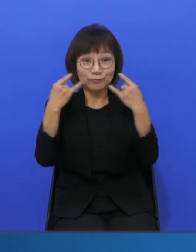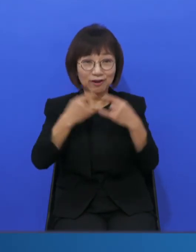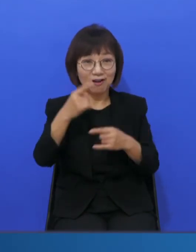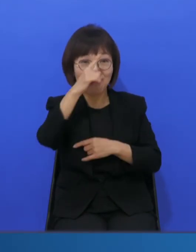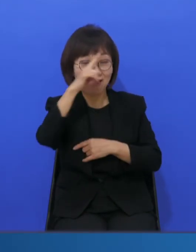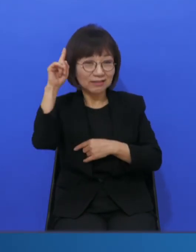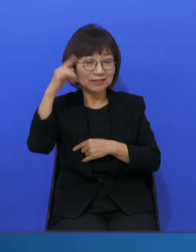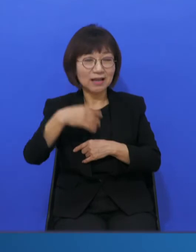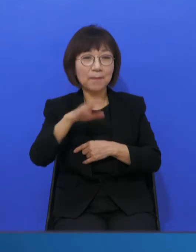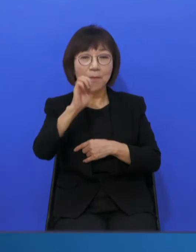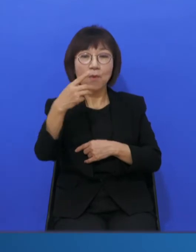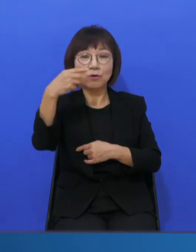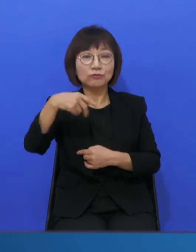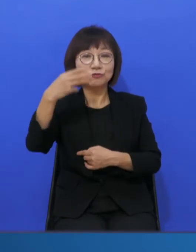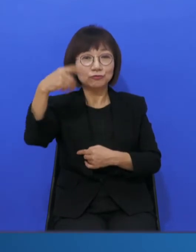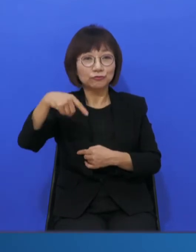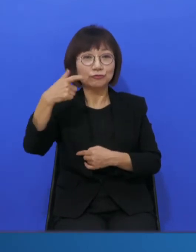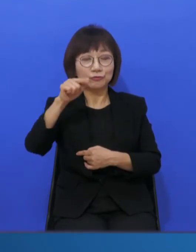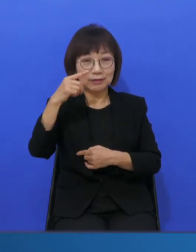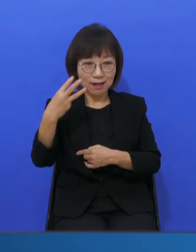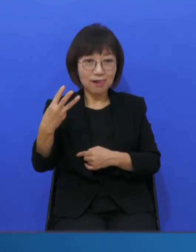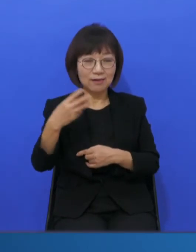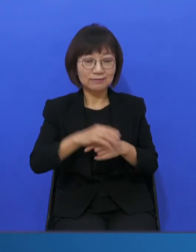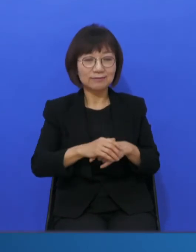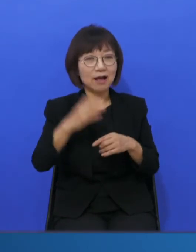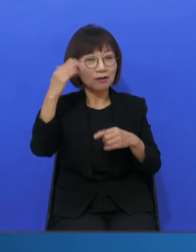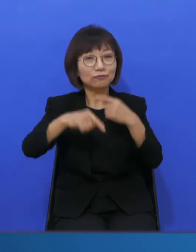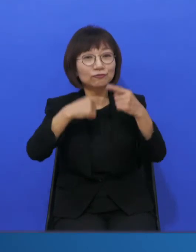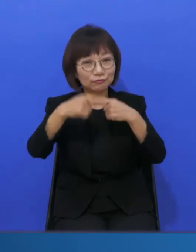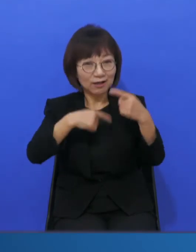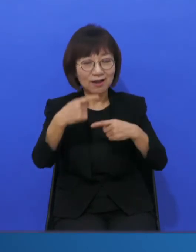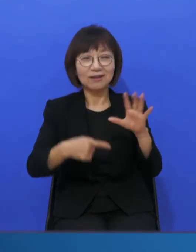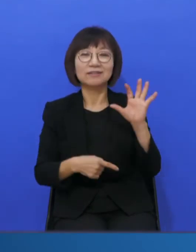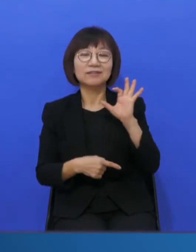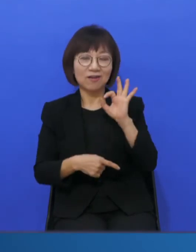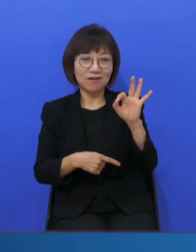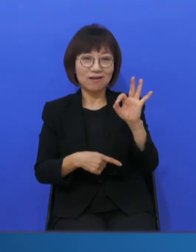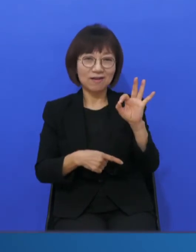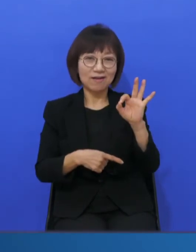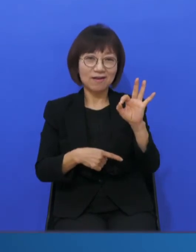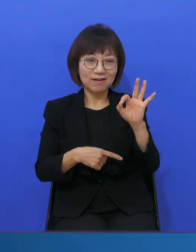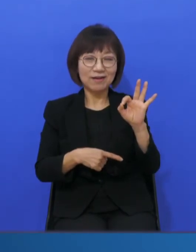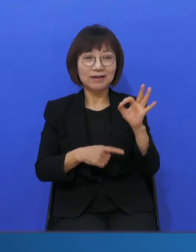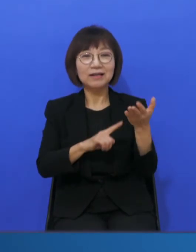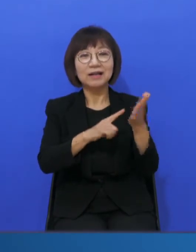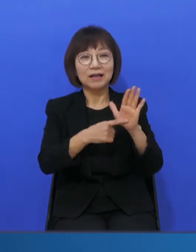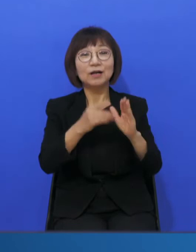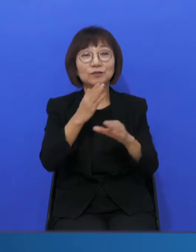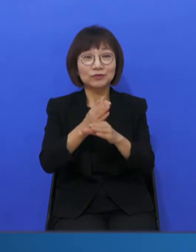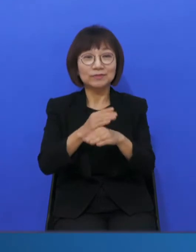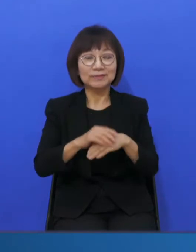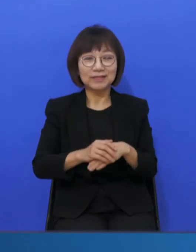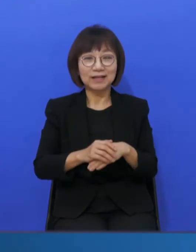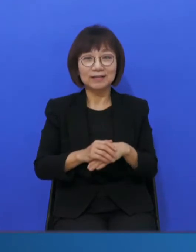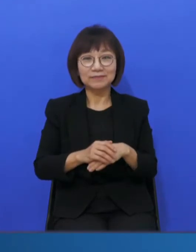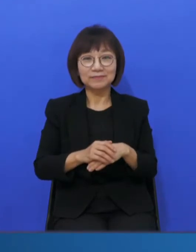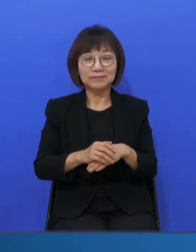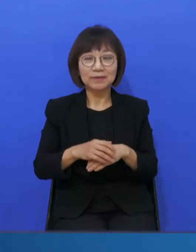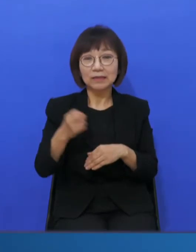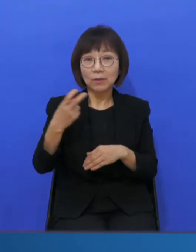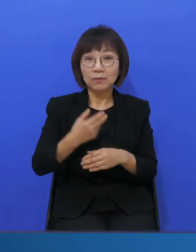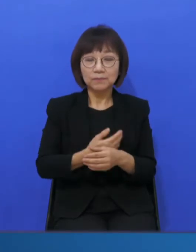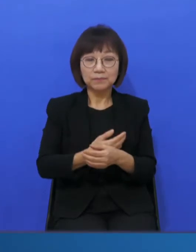러시아어, 포르투갈어, 버마어, 한국수어 등 10개 언어의 유튜브 채널이 운영되고 있습니다. 한편